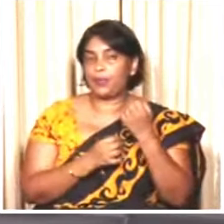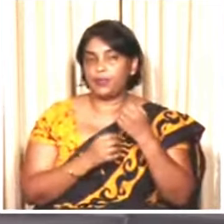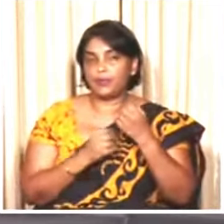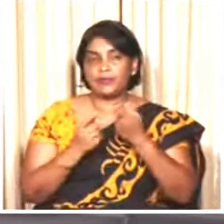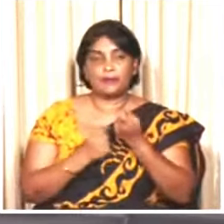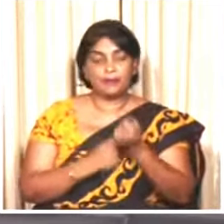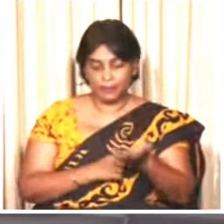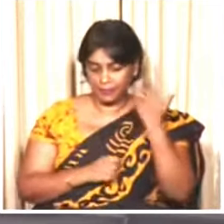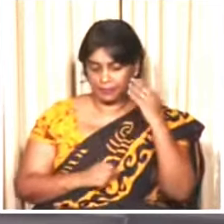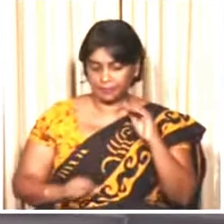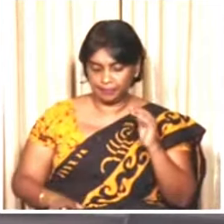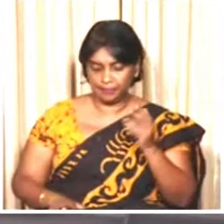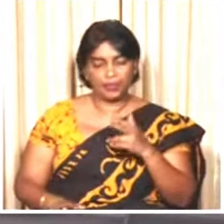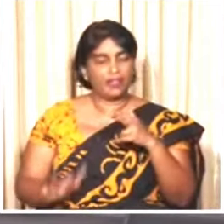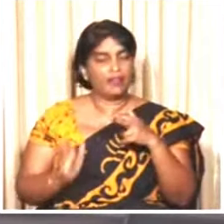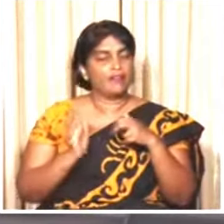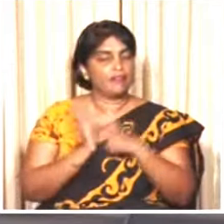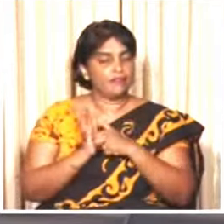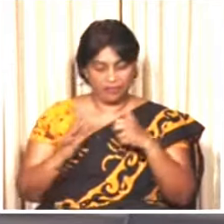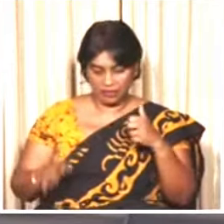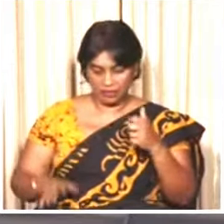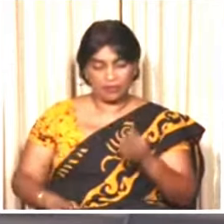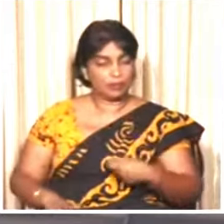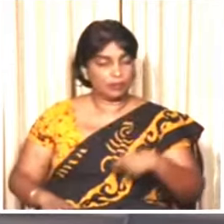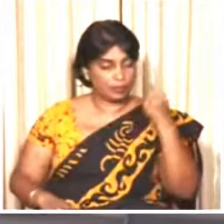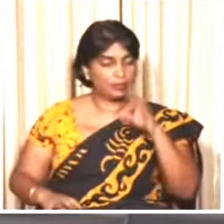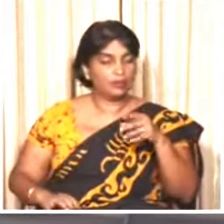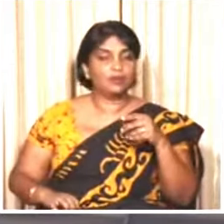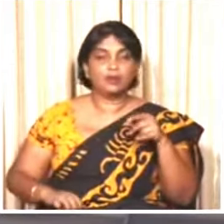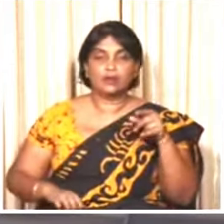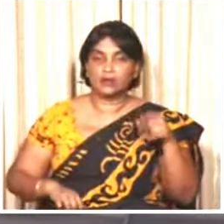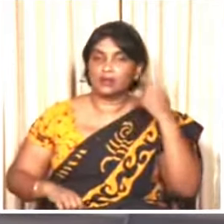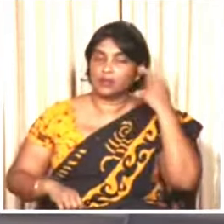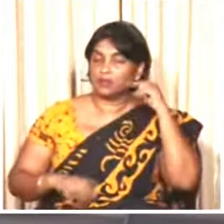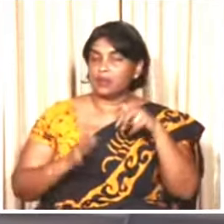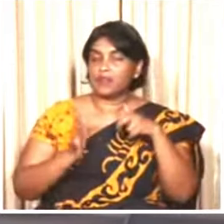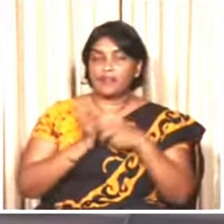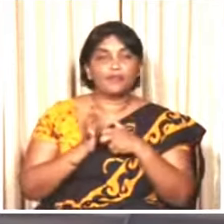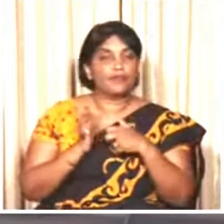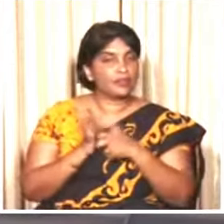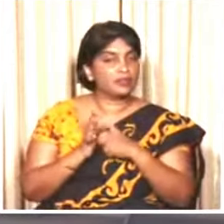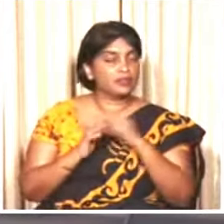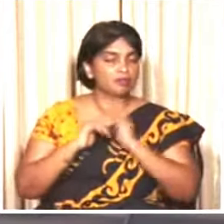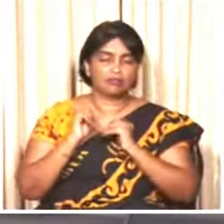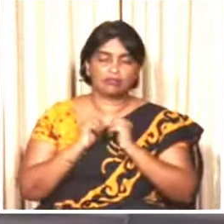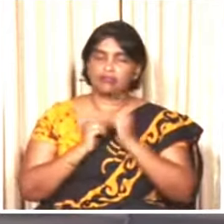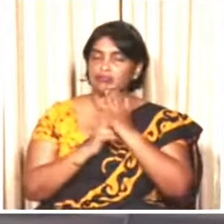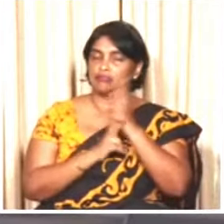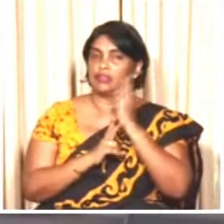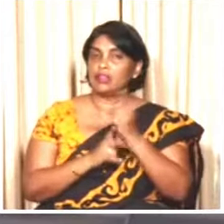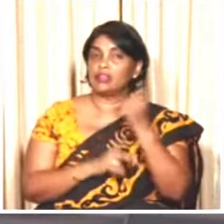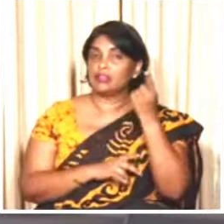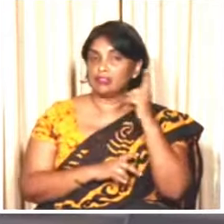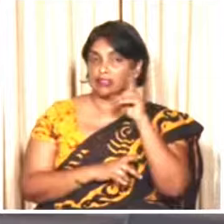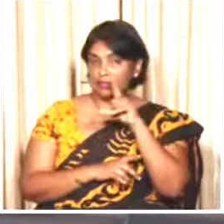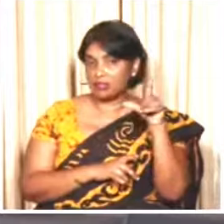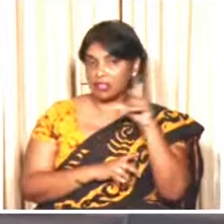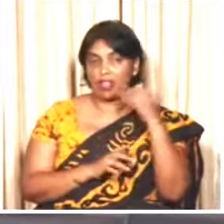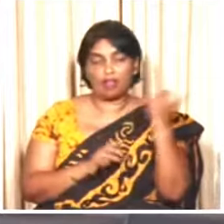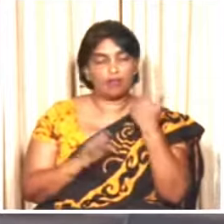වෙච්ච එක. වීසා ෆී එක වැඩි වෙච්ච එක ඒ වීසා කැටගරිස් 17ක් අලුතෙන්